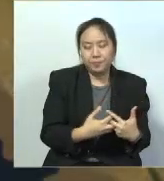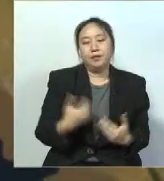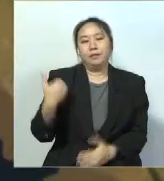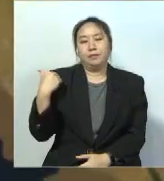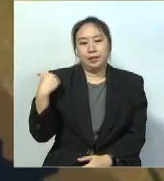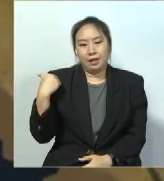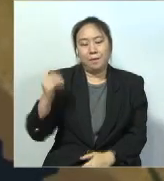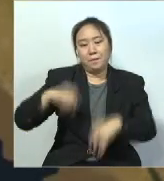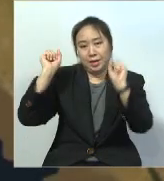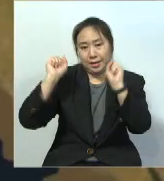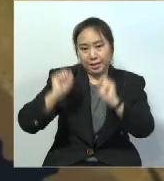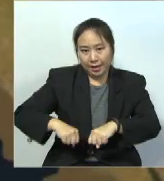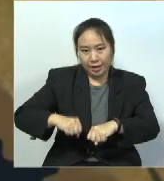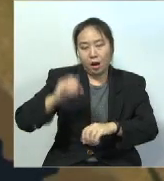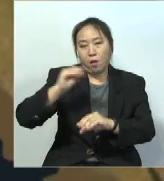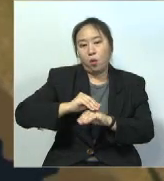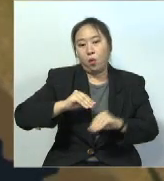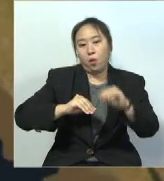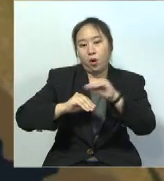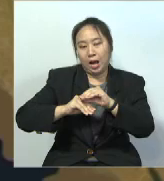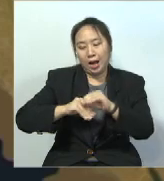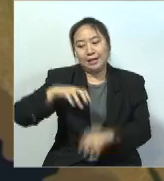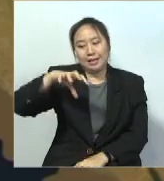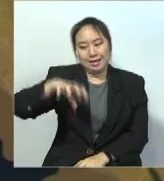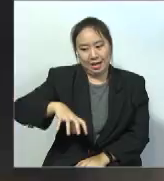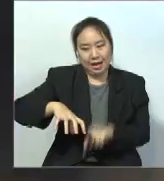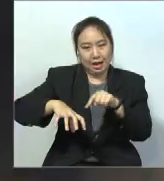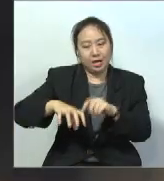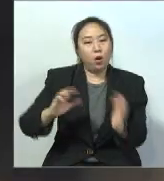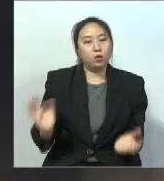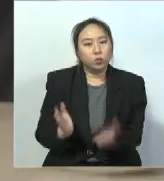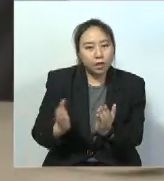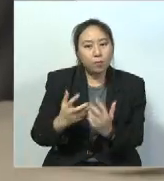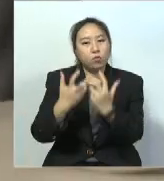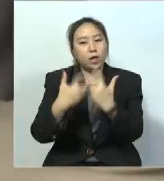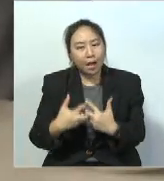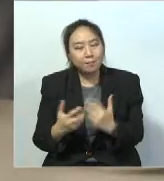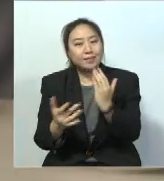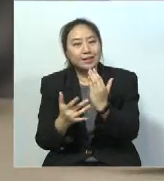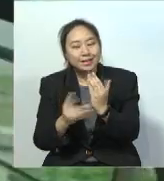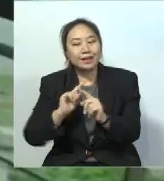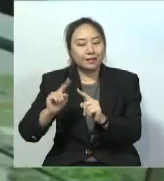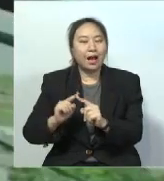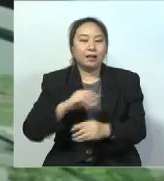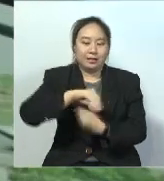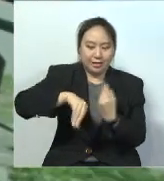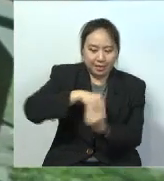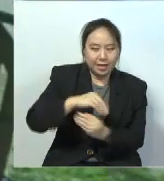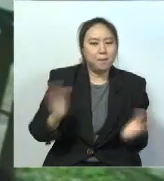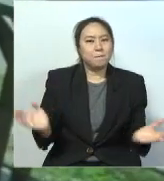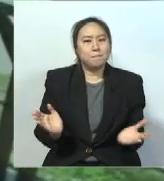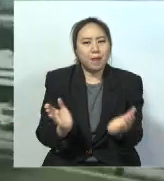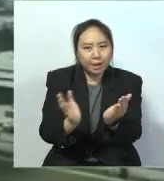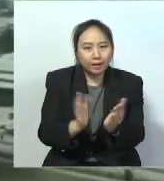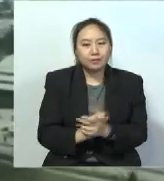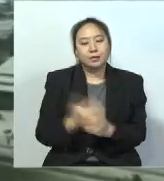แล้วก็มีมติเพิ่มโครงการเขตส่งเสริมอุตสาหกรรมและนวัตกรรมดิจิทัลเพื่อผลักดันเศรษฐกิจในประเทศค่ะที่ประชุมยังจั